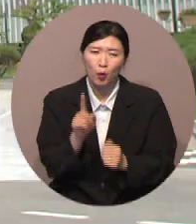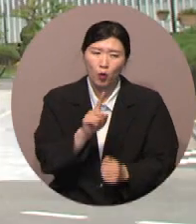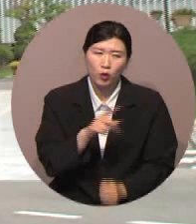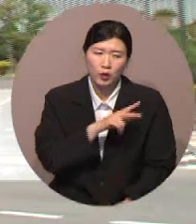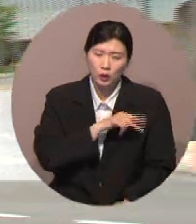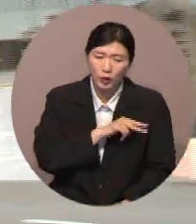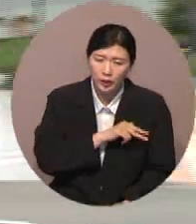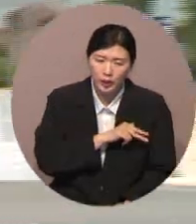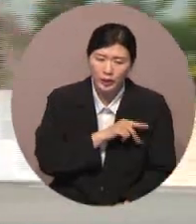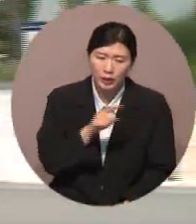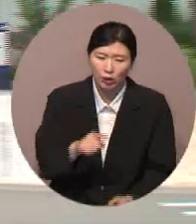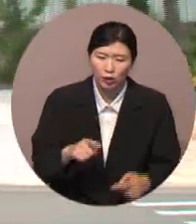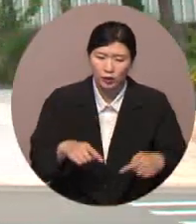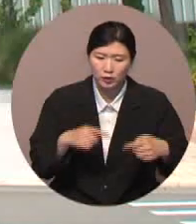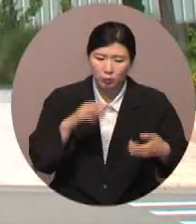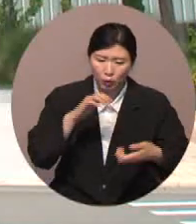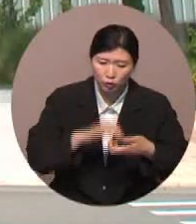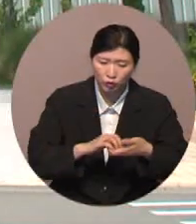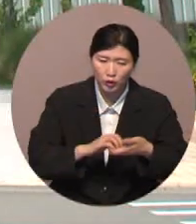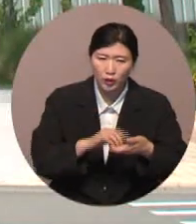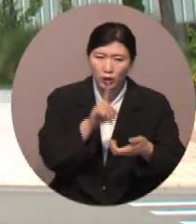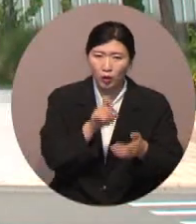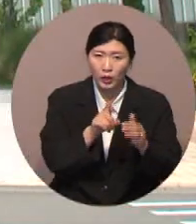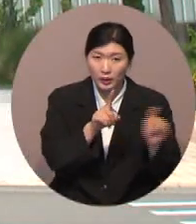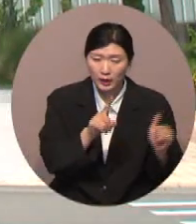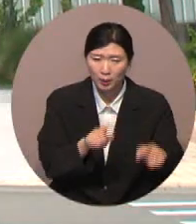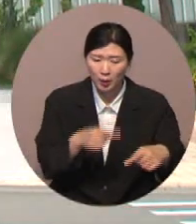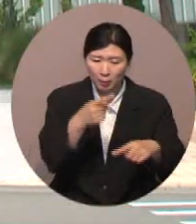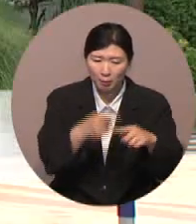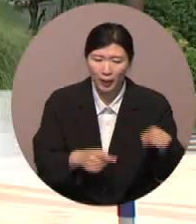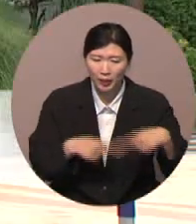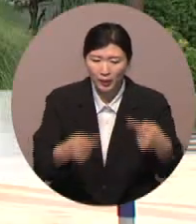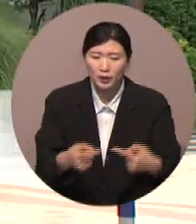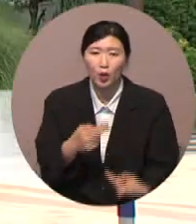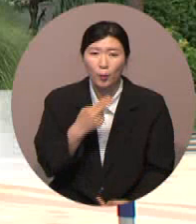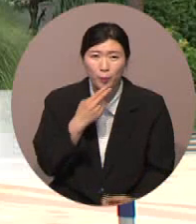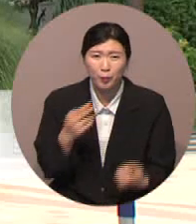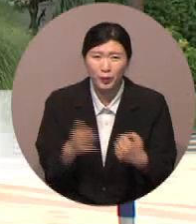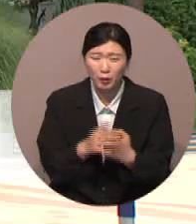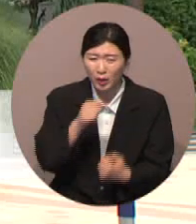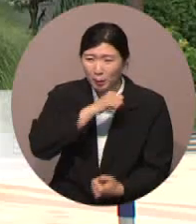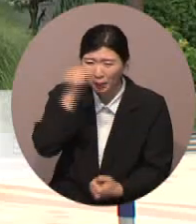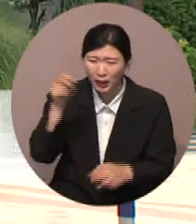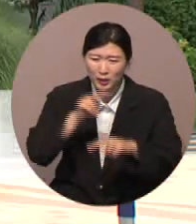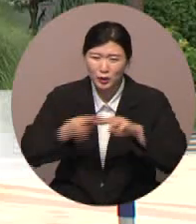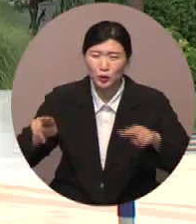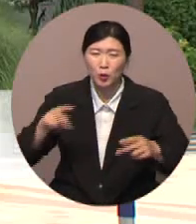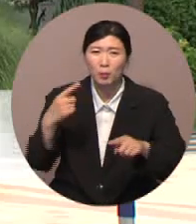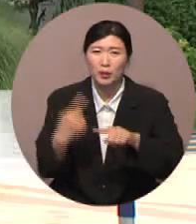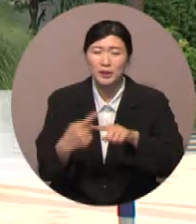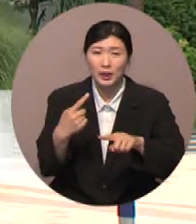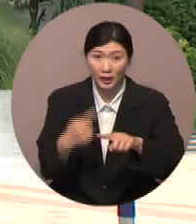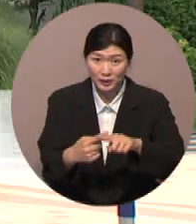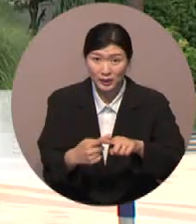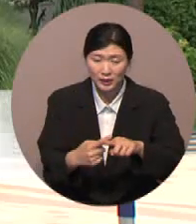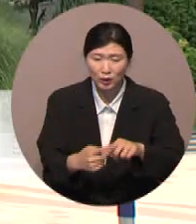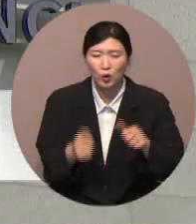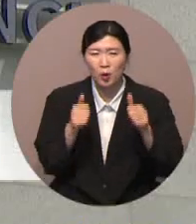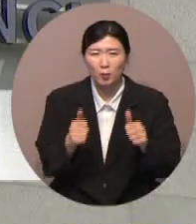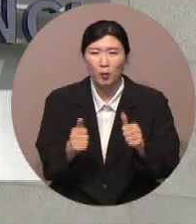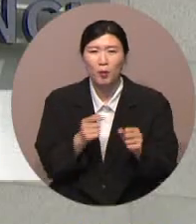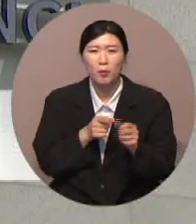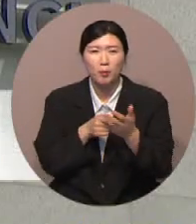군의원이 재적의원 11명 과반수 출석의 과반수 득표 원칙을 어여 의장단 선출이